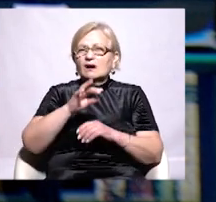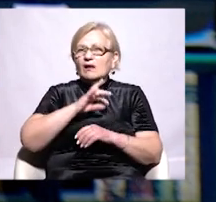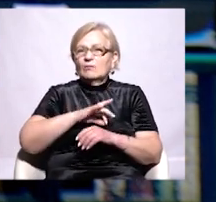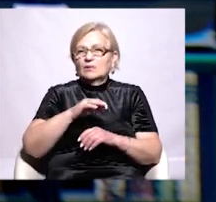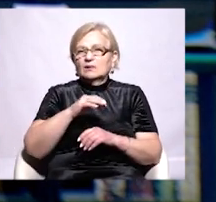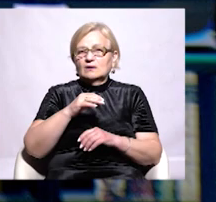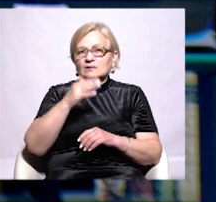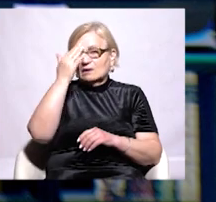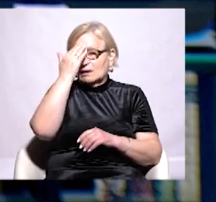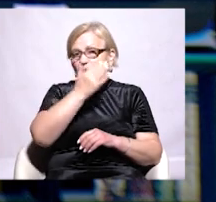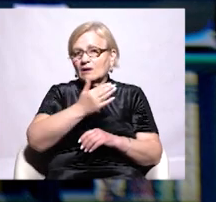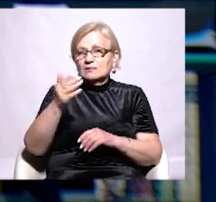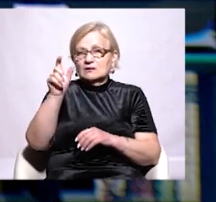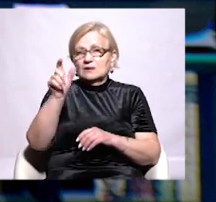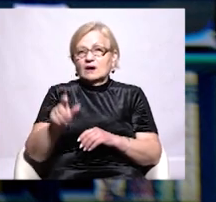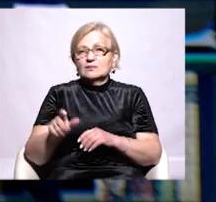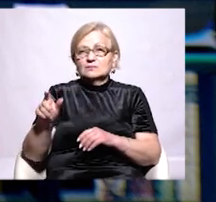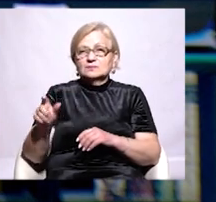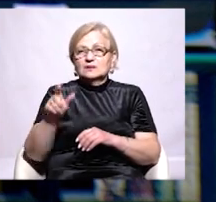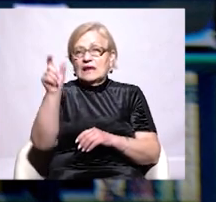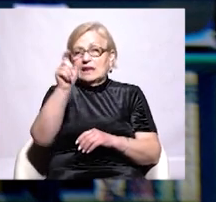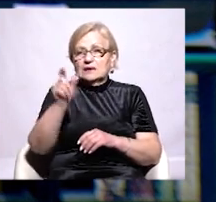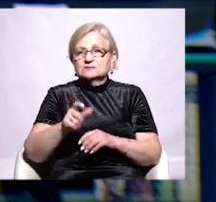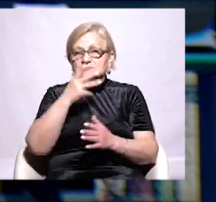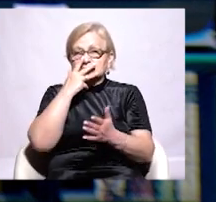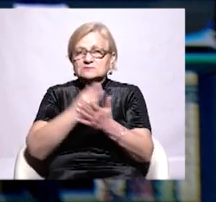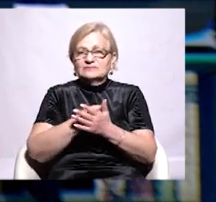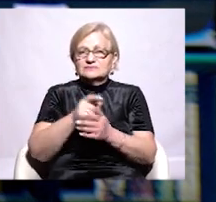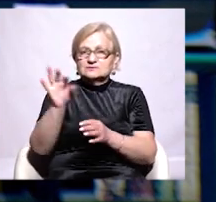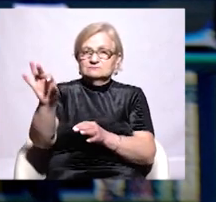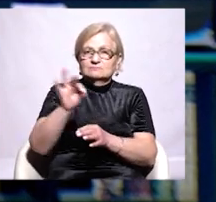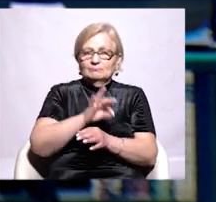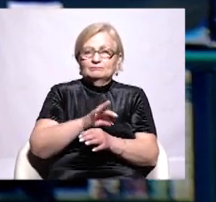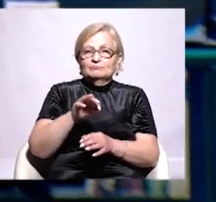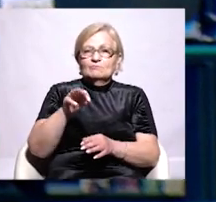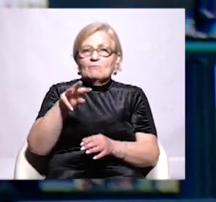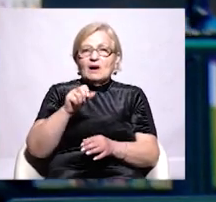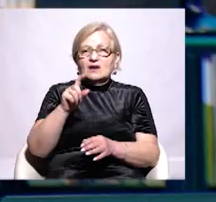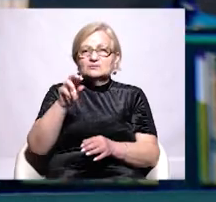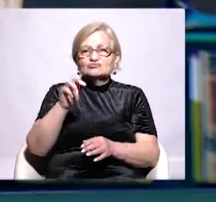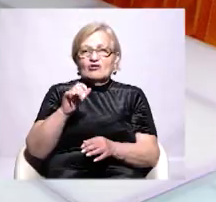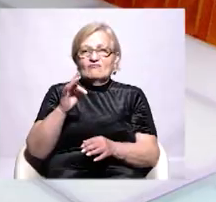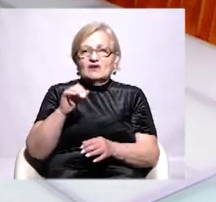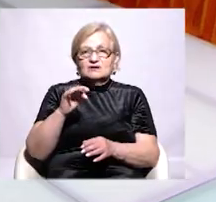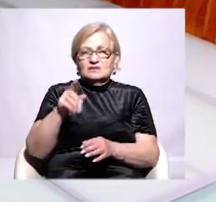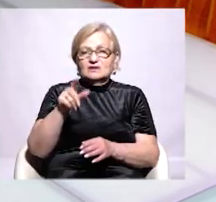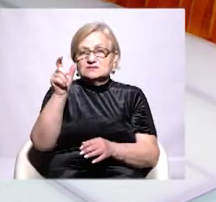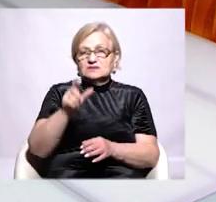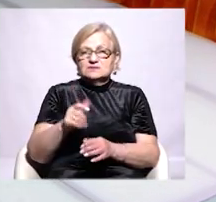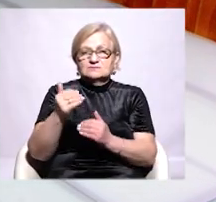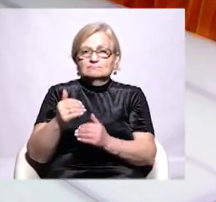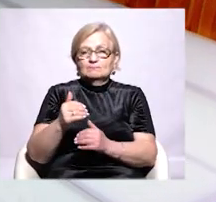აი ამ ხალხური ლექსიდან თავის ლექსში მუხრან მაჭავარიანმა. მოვისმინოთ ეს